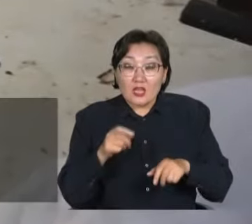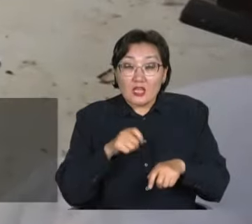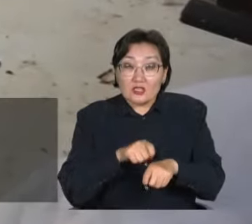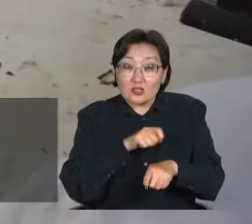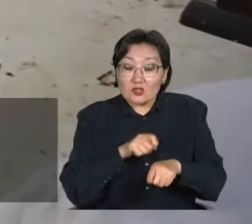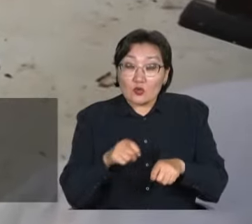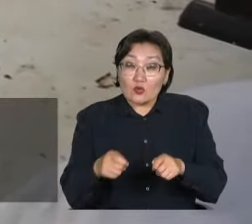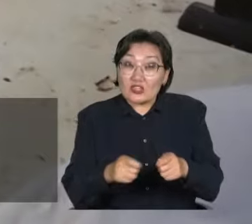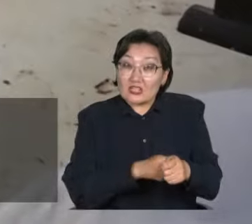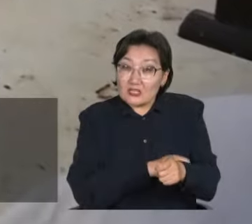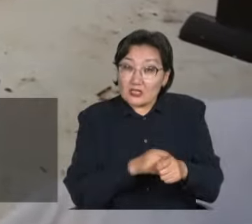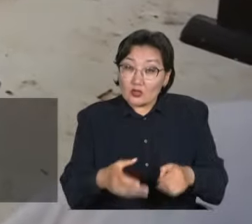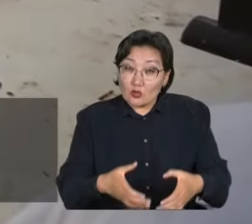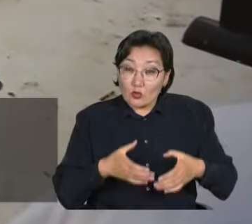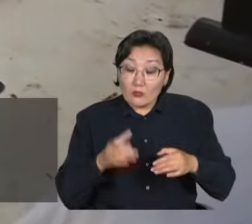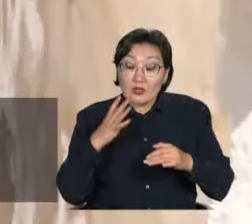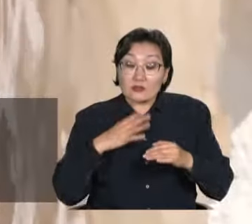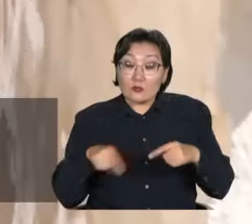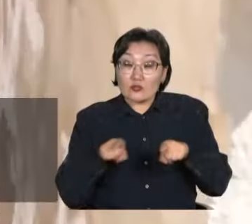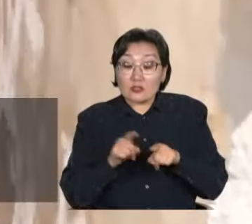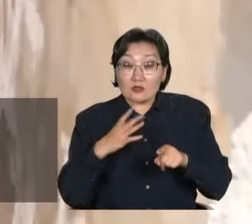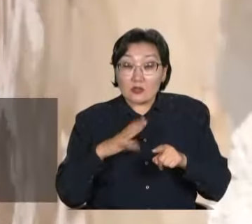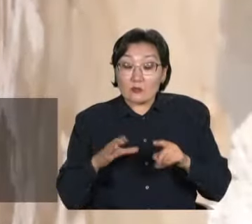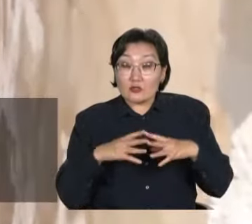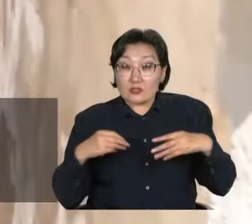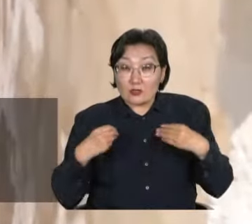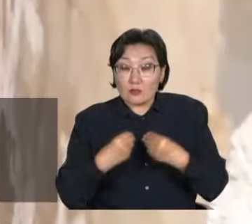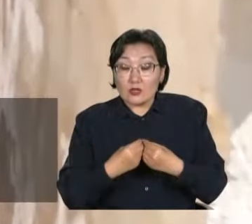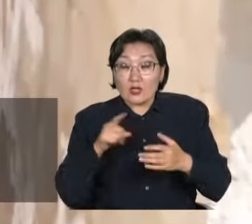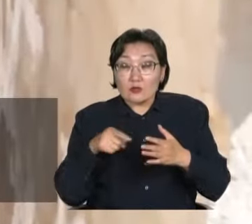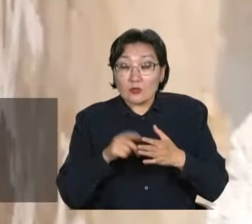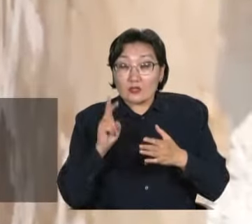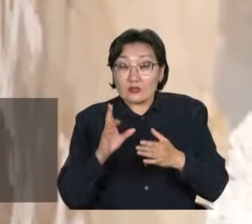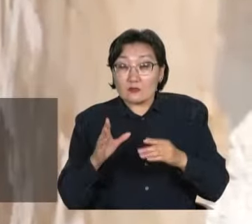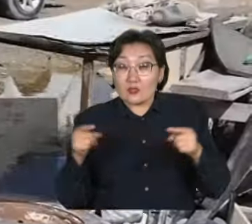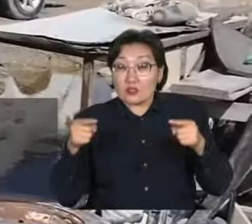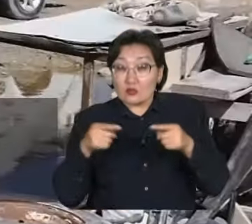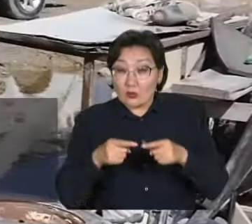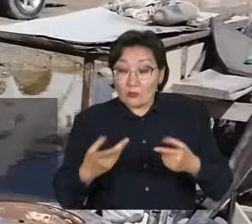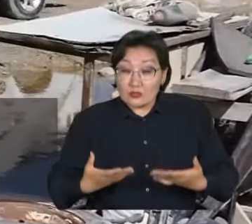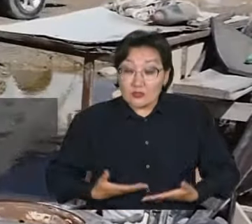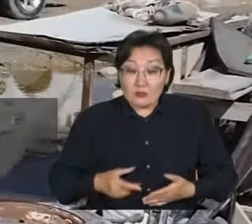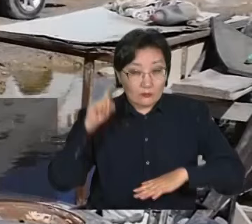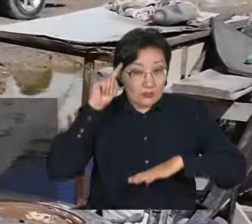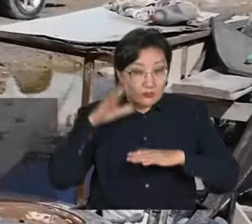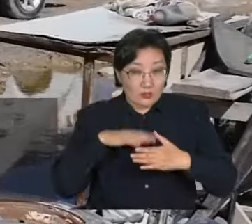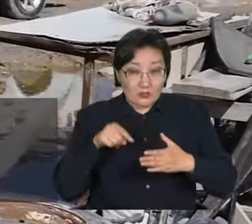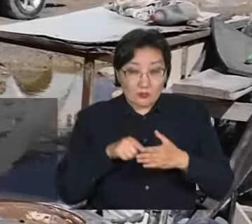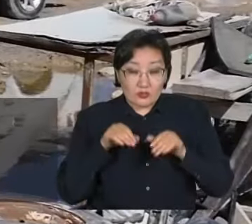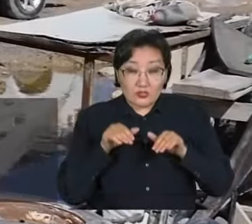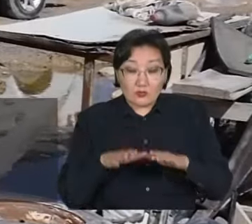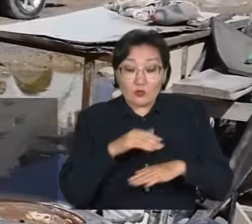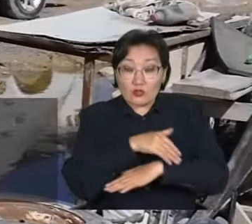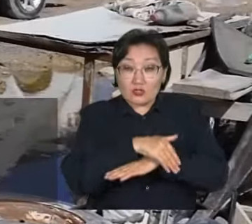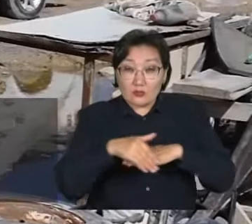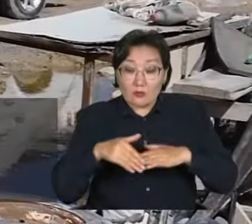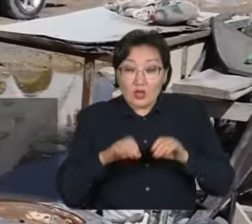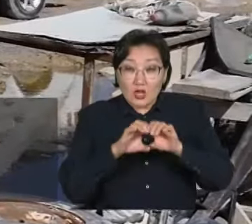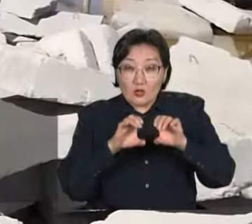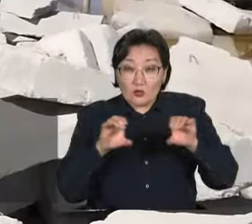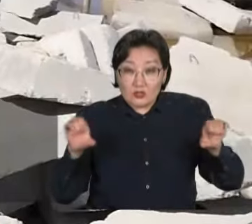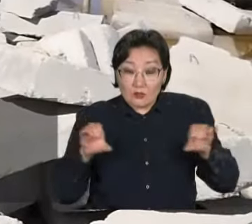мәжбүрміз деп шағым айтады. Мұндайға шыдамаған кейбір отбасылар қаладан пәтер жалдап кеткен. Ал әкімдік мәселені шешу үшін көшелерге құбыры